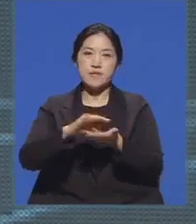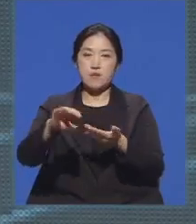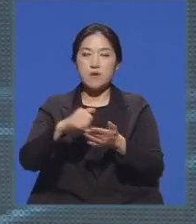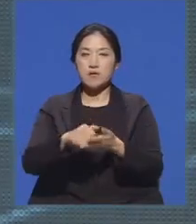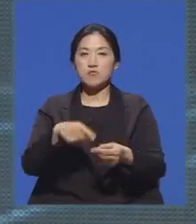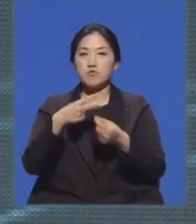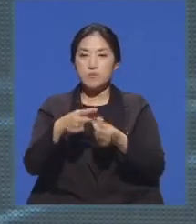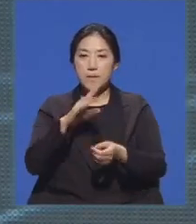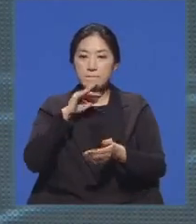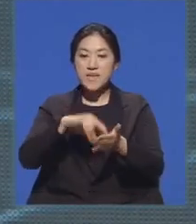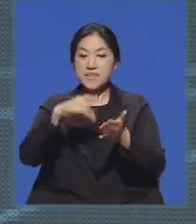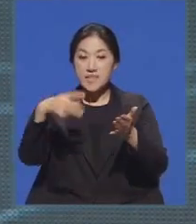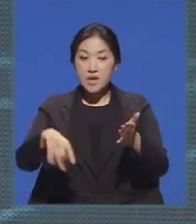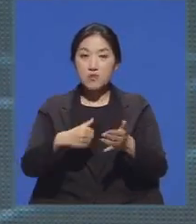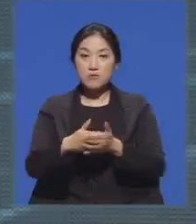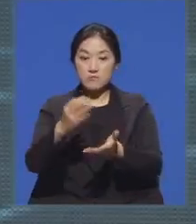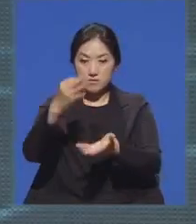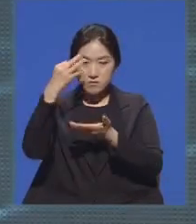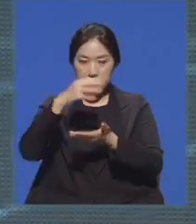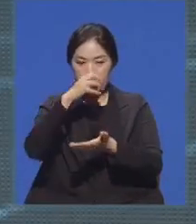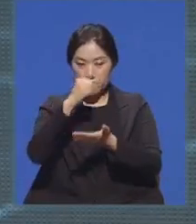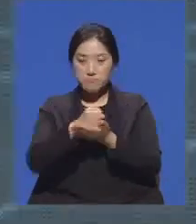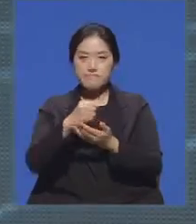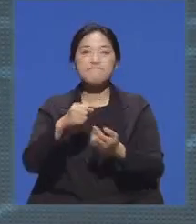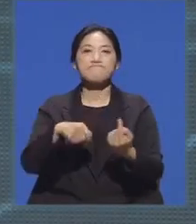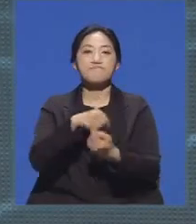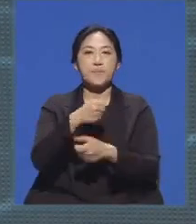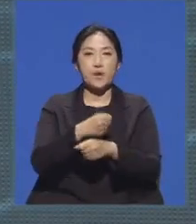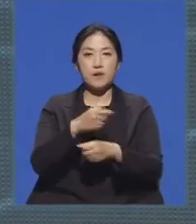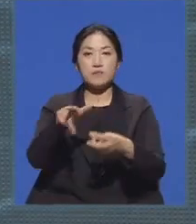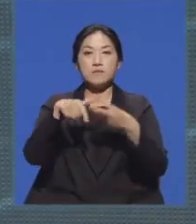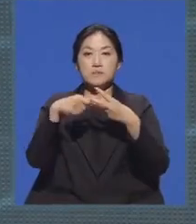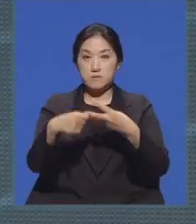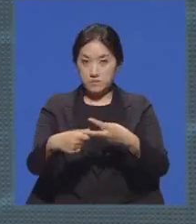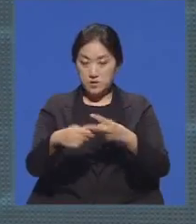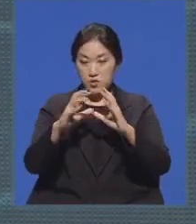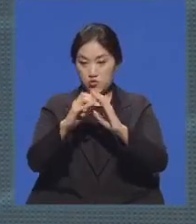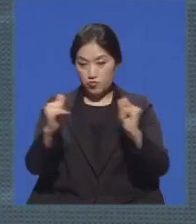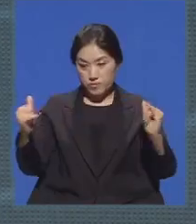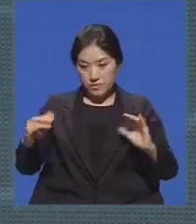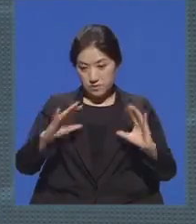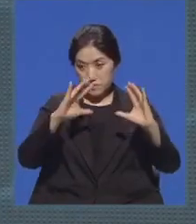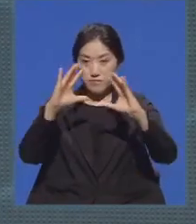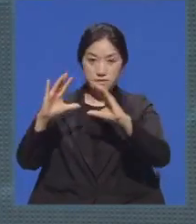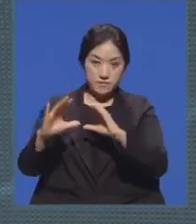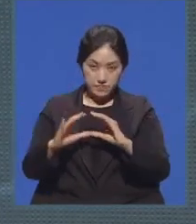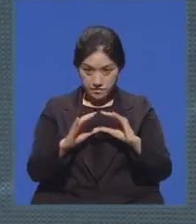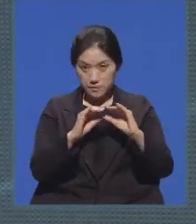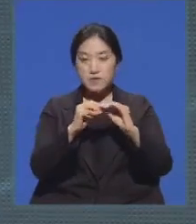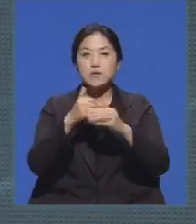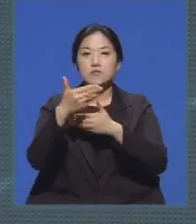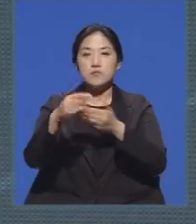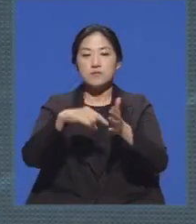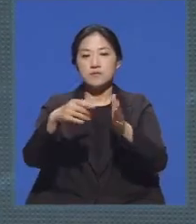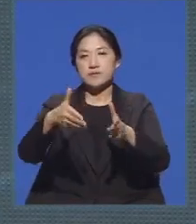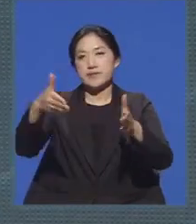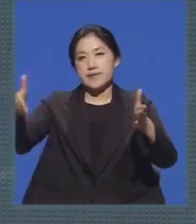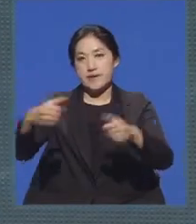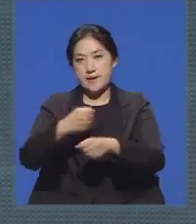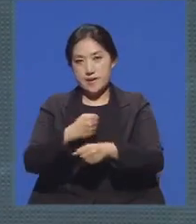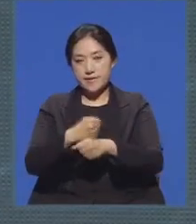번째로는 실효세율을 정말 정상적으로 만든 다음에 국민적인 공감대를 얻어서 증세한다는